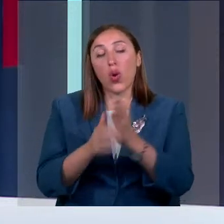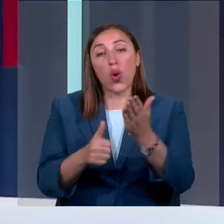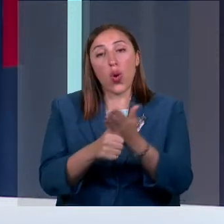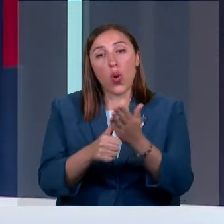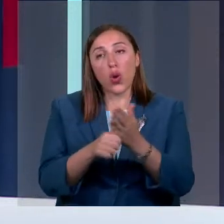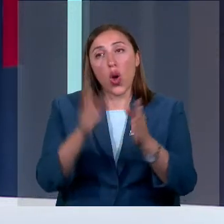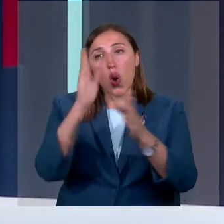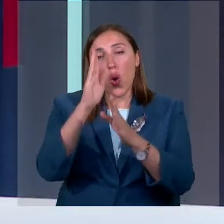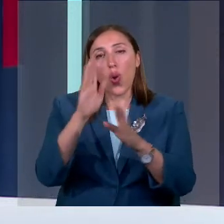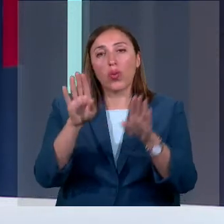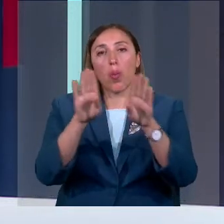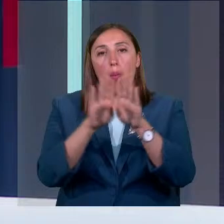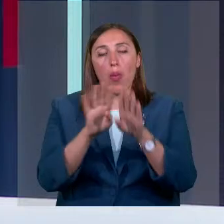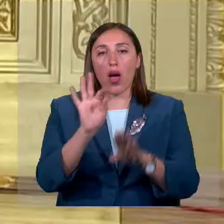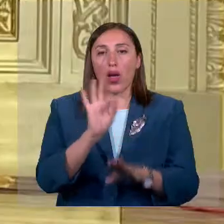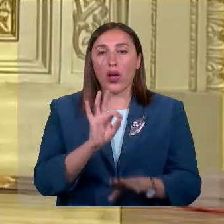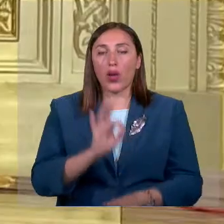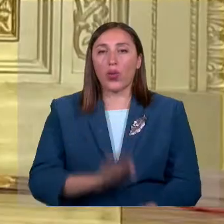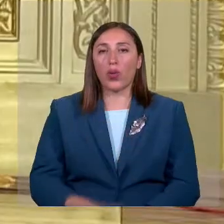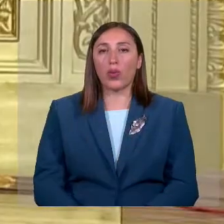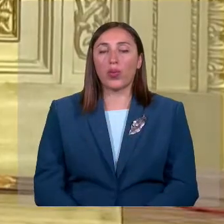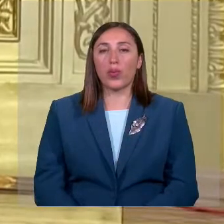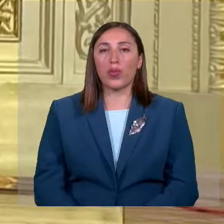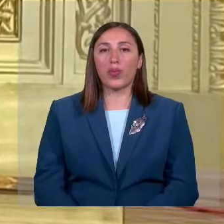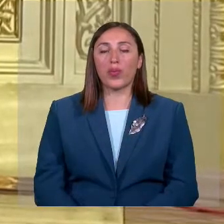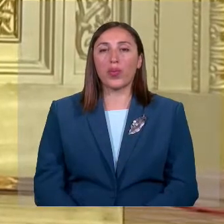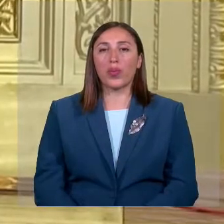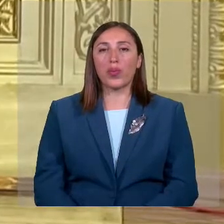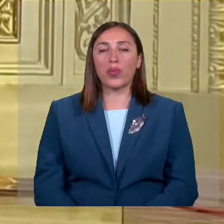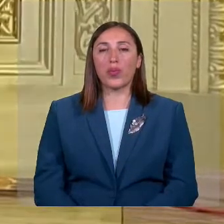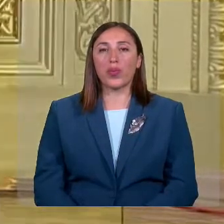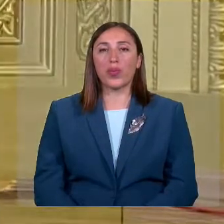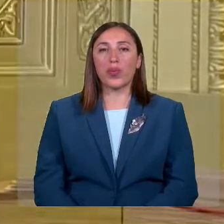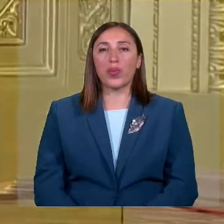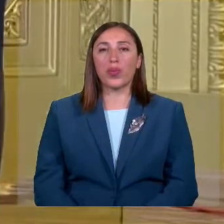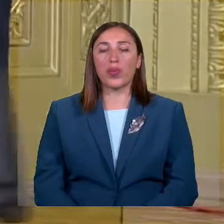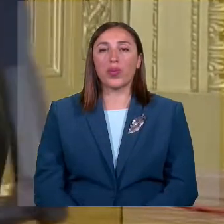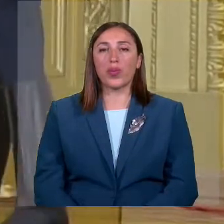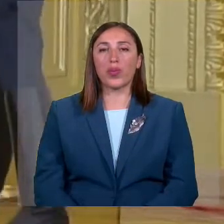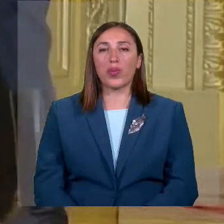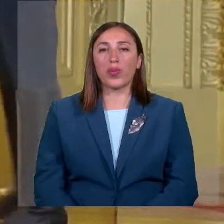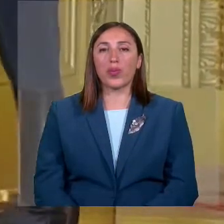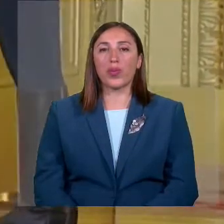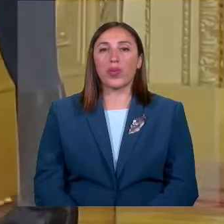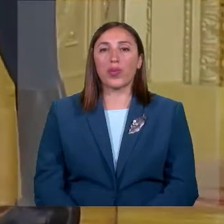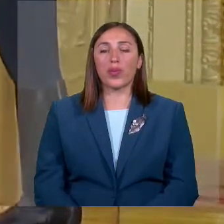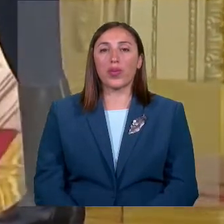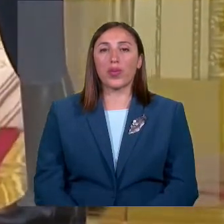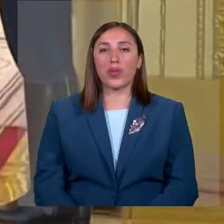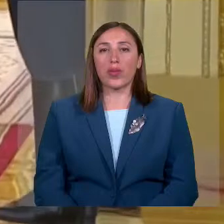ակնկալում օդը փակելու համար։ Վլադիմիր Վլադիմիրովիչ Պուտին։